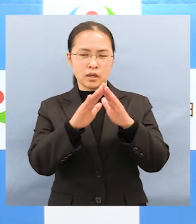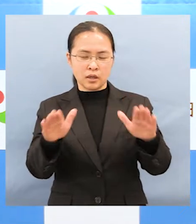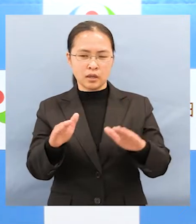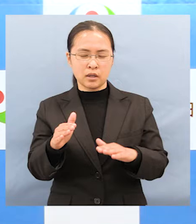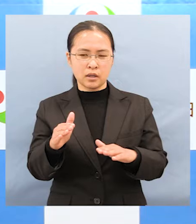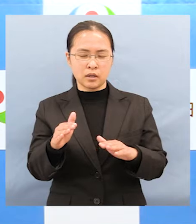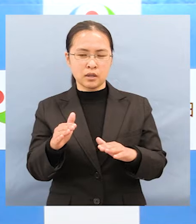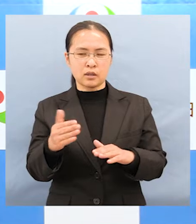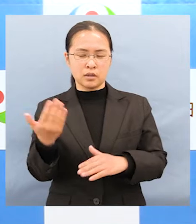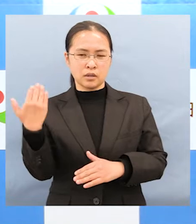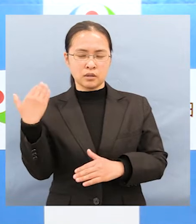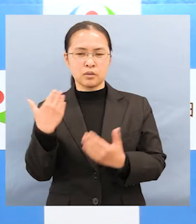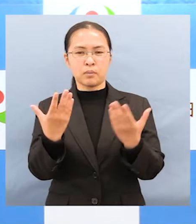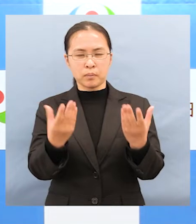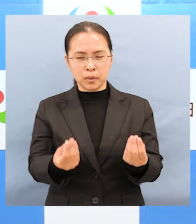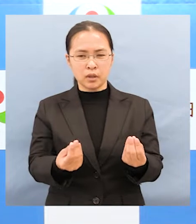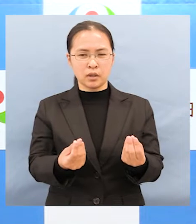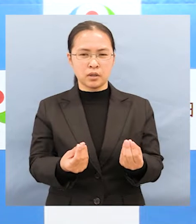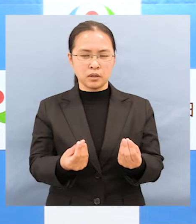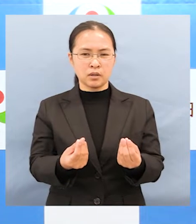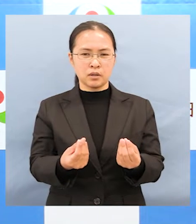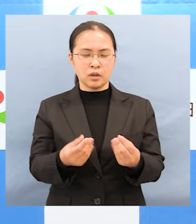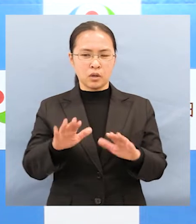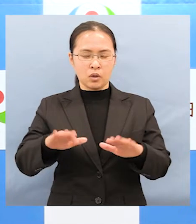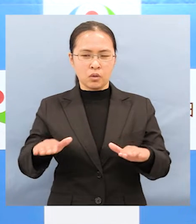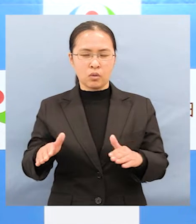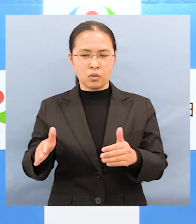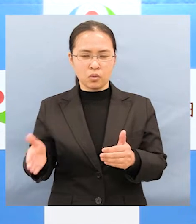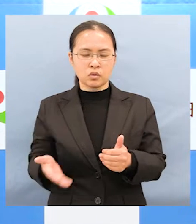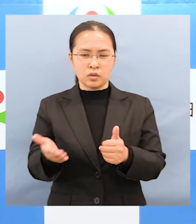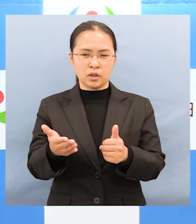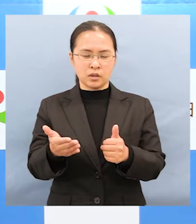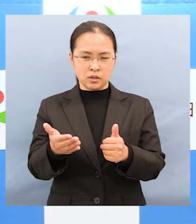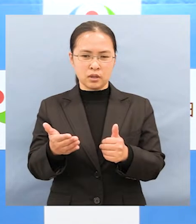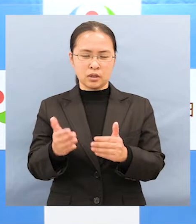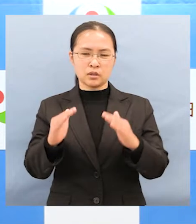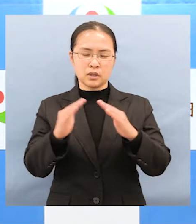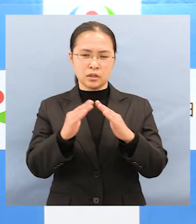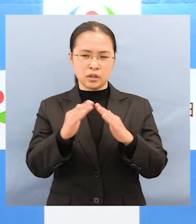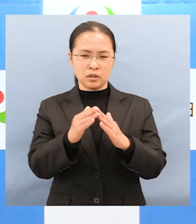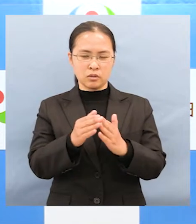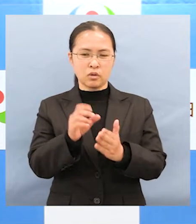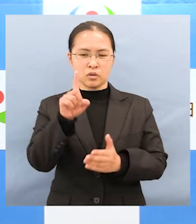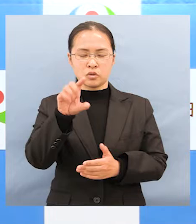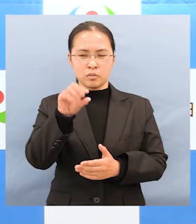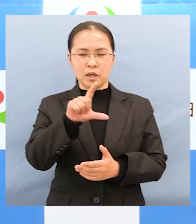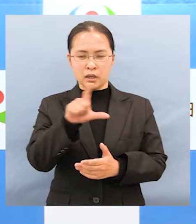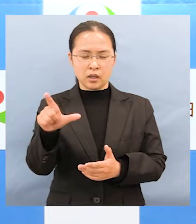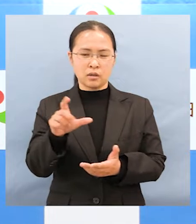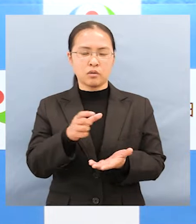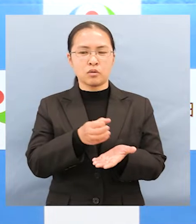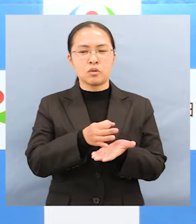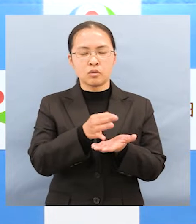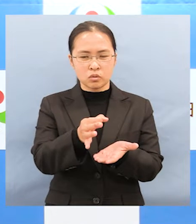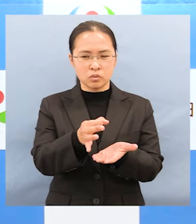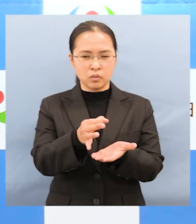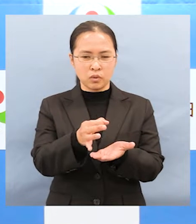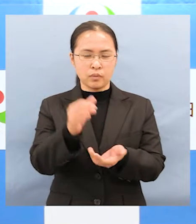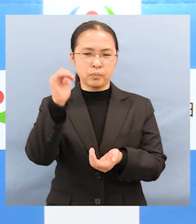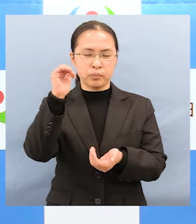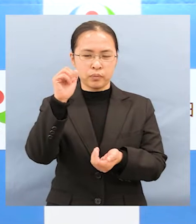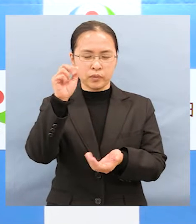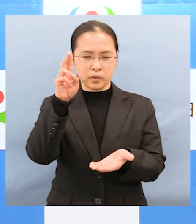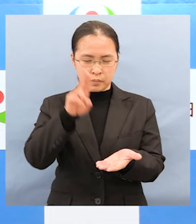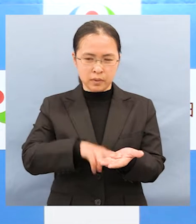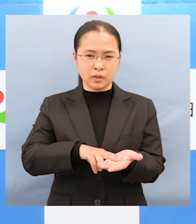日終わりまして、子育て世帯への給付金10万円ですね、話題になりました10万円の給付も確定をして